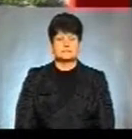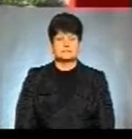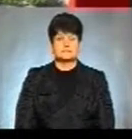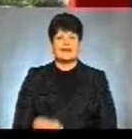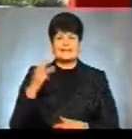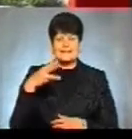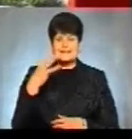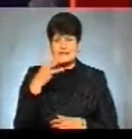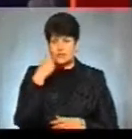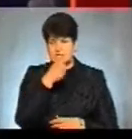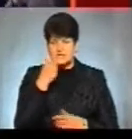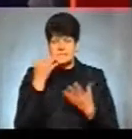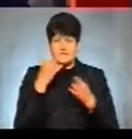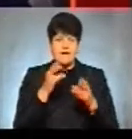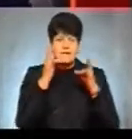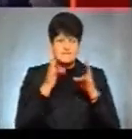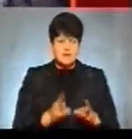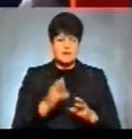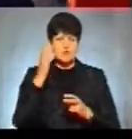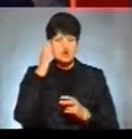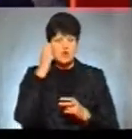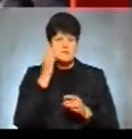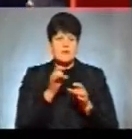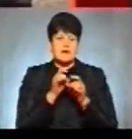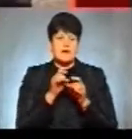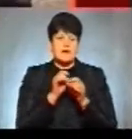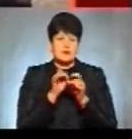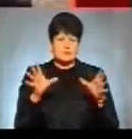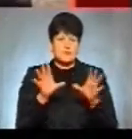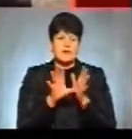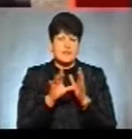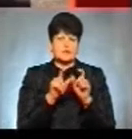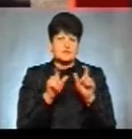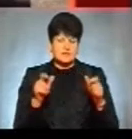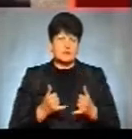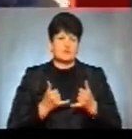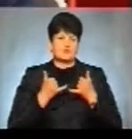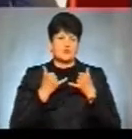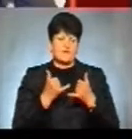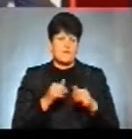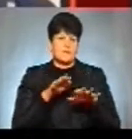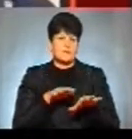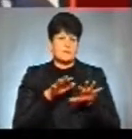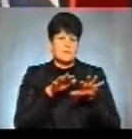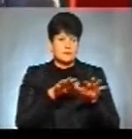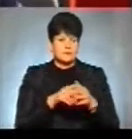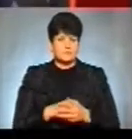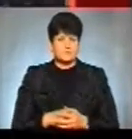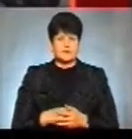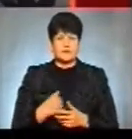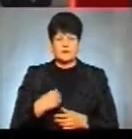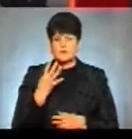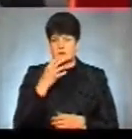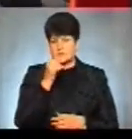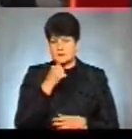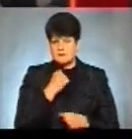Третю річницю з дня аварії на Чорнобильській атомній електростанції вшанували в Тернополі мітингом реквіємом. Я 4 місяці працювала на